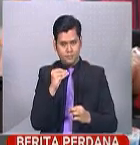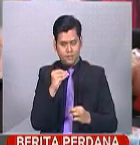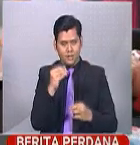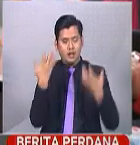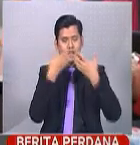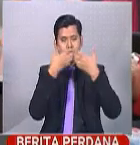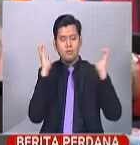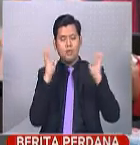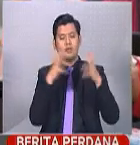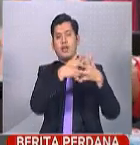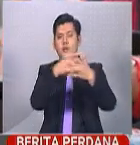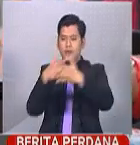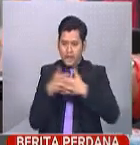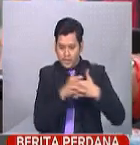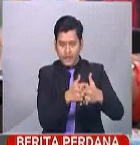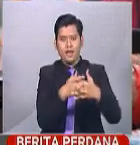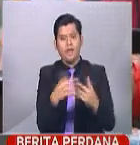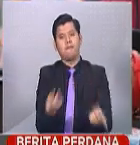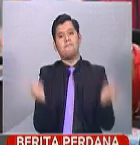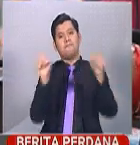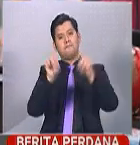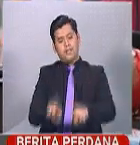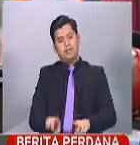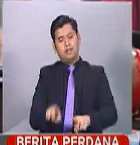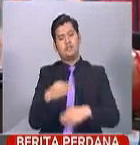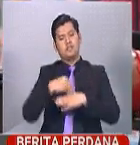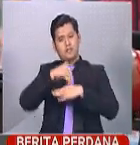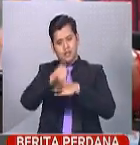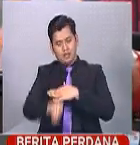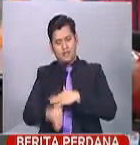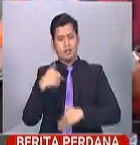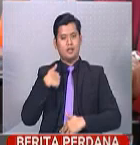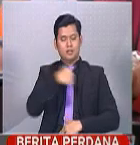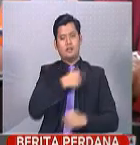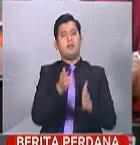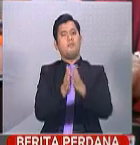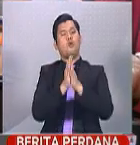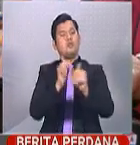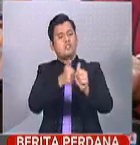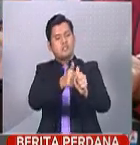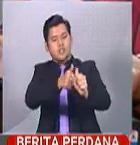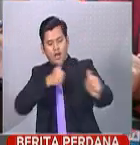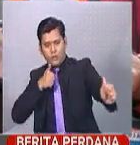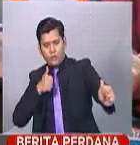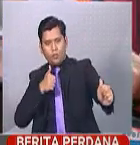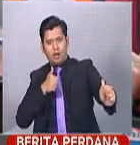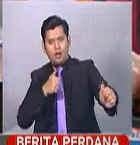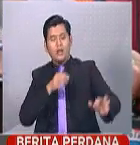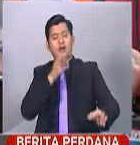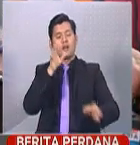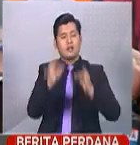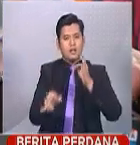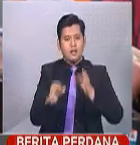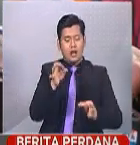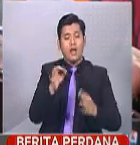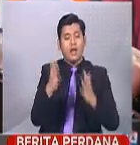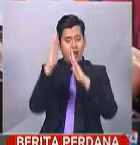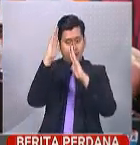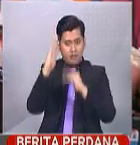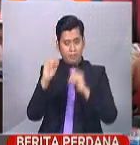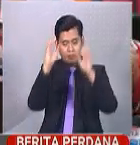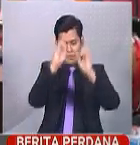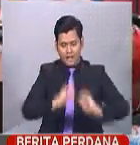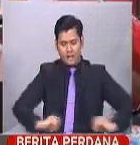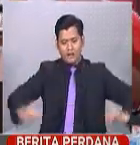nih jadi Ketik Eh minta jauh kalau kalau Wow ini tidak menular ke Taiwan